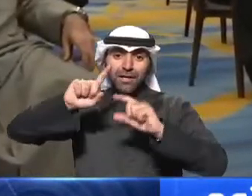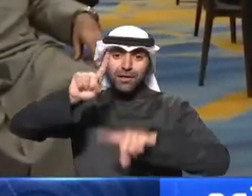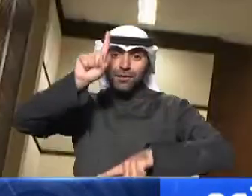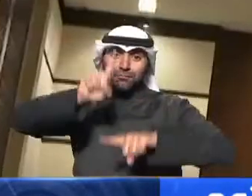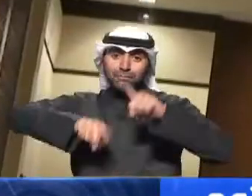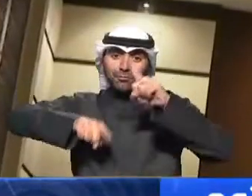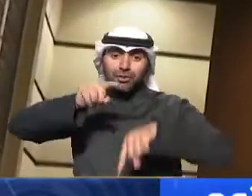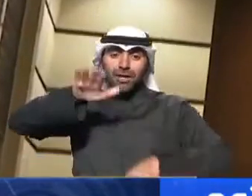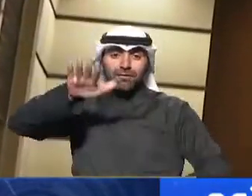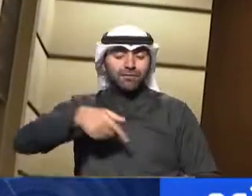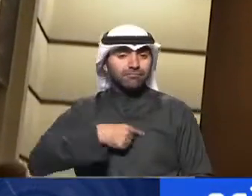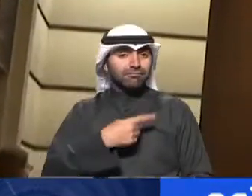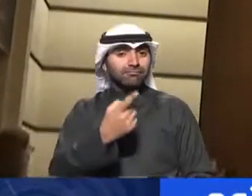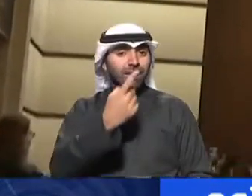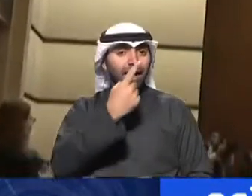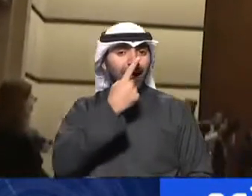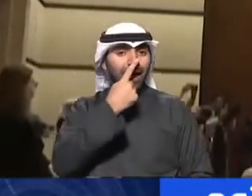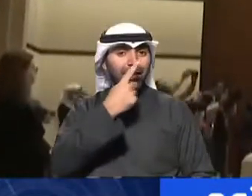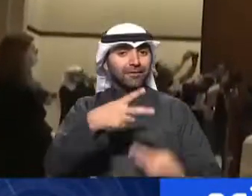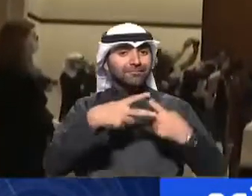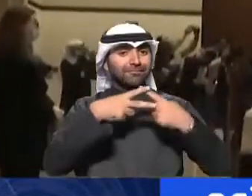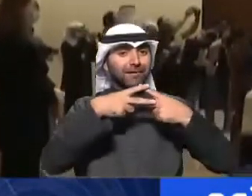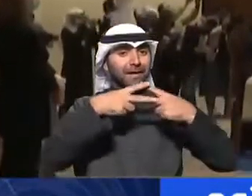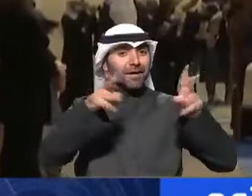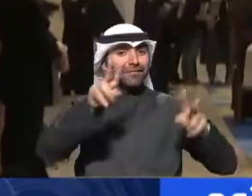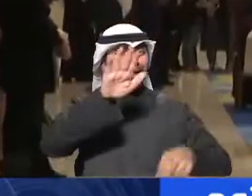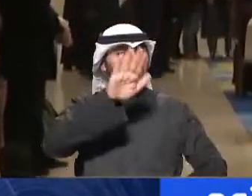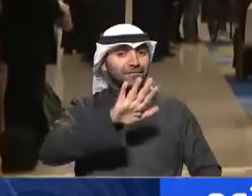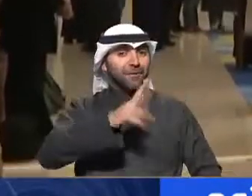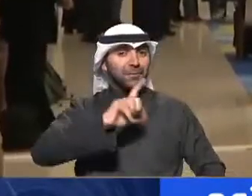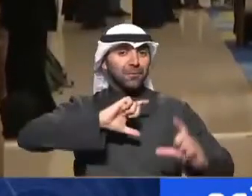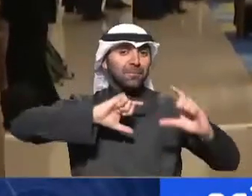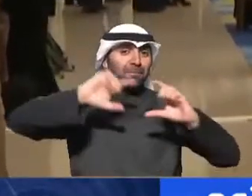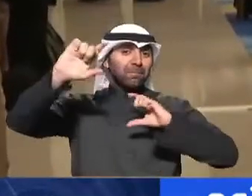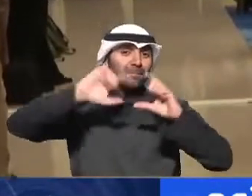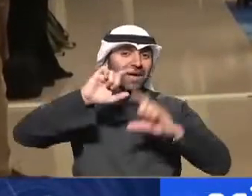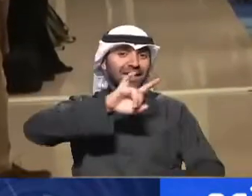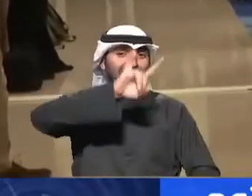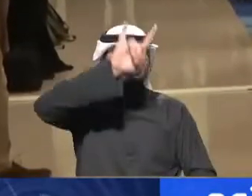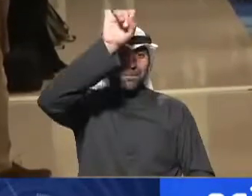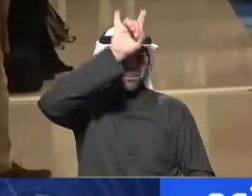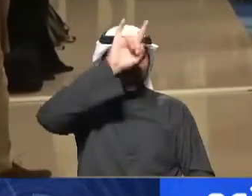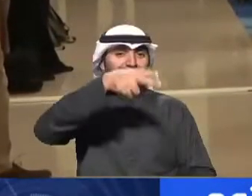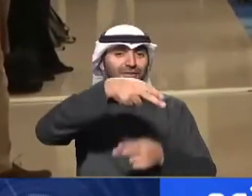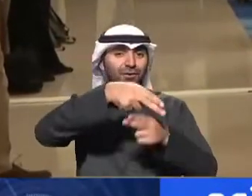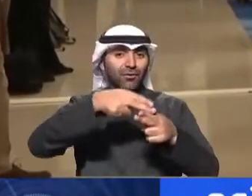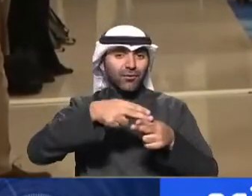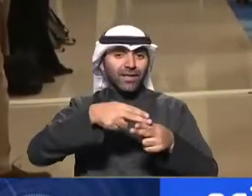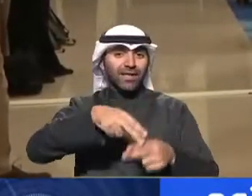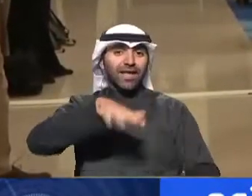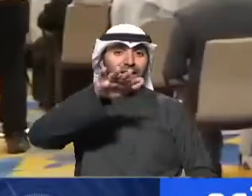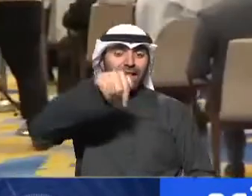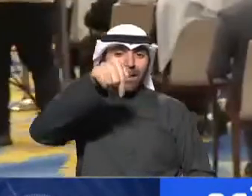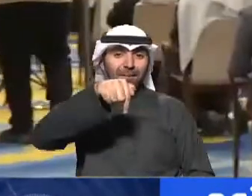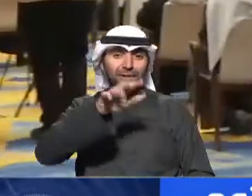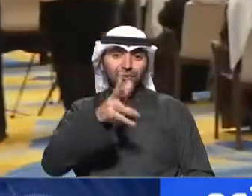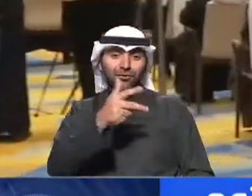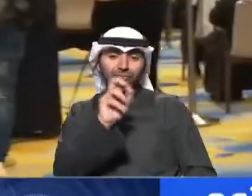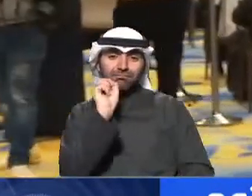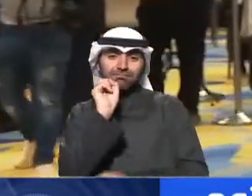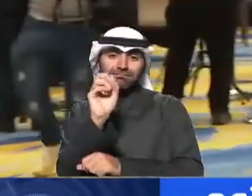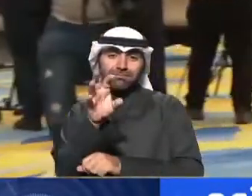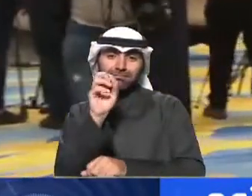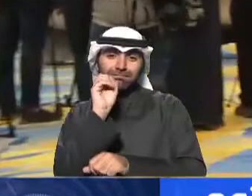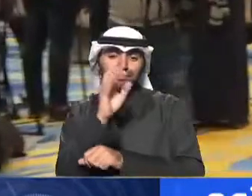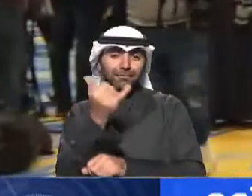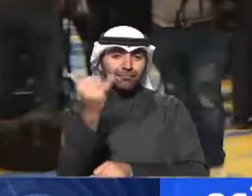المركزي. إذن إدراك المبادئ والمفاهيم الأساسية في المجال المالي والمصرفي لتعزيز وعي عملاء البنوك